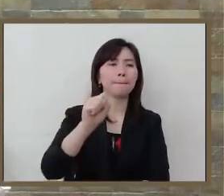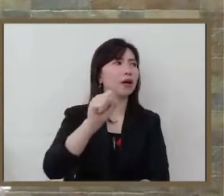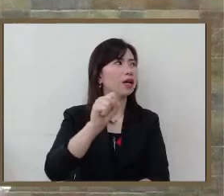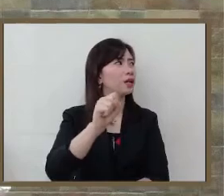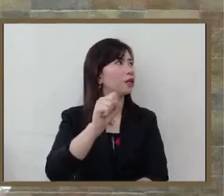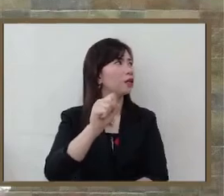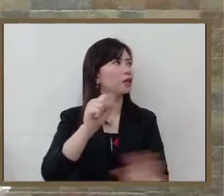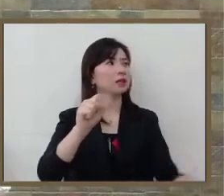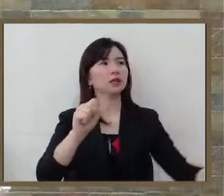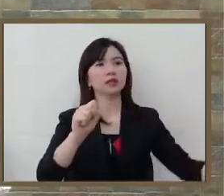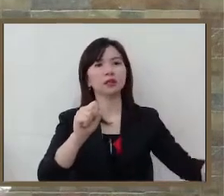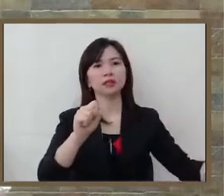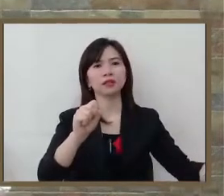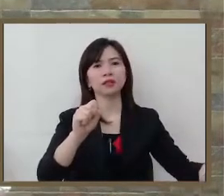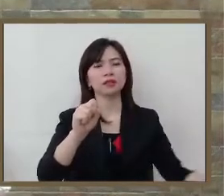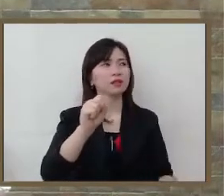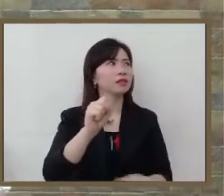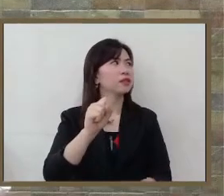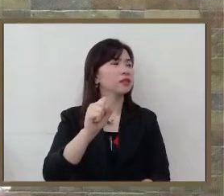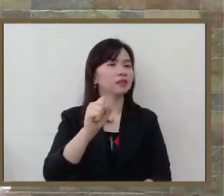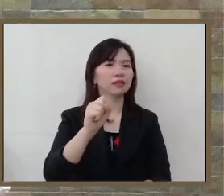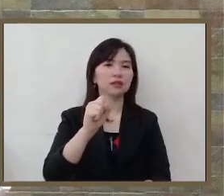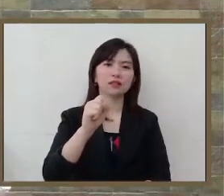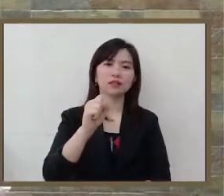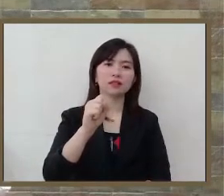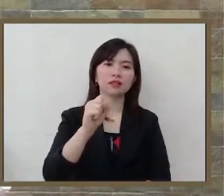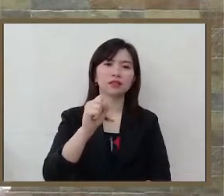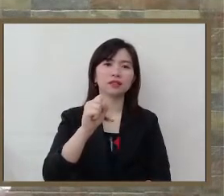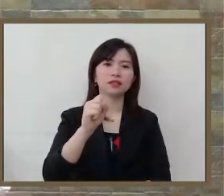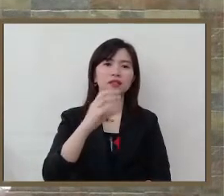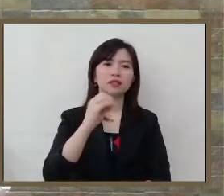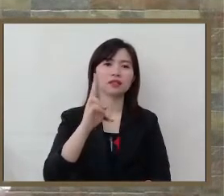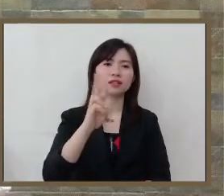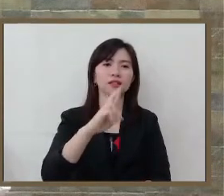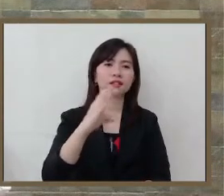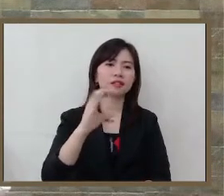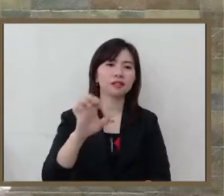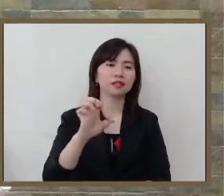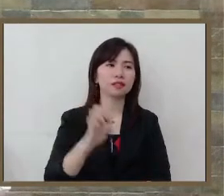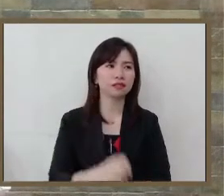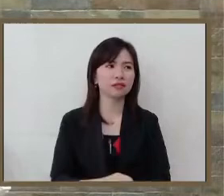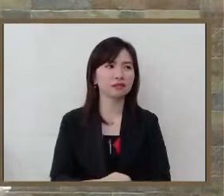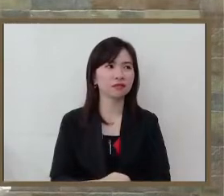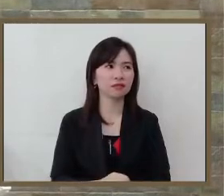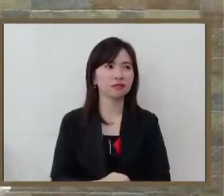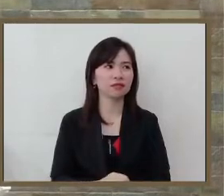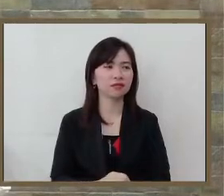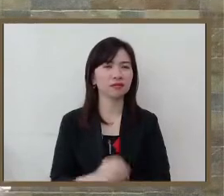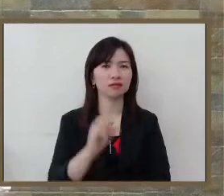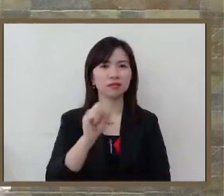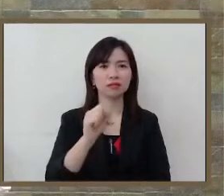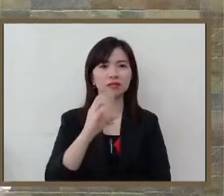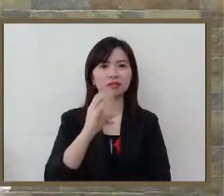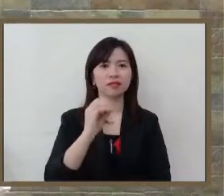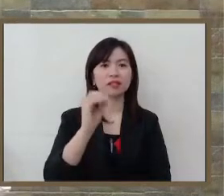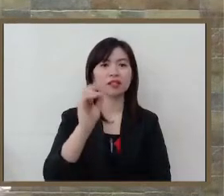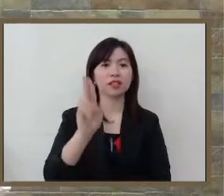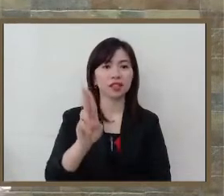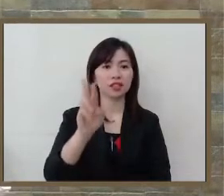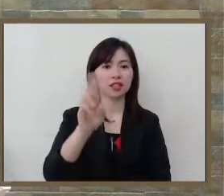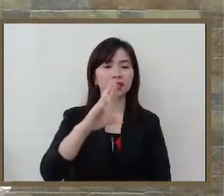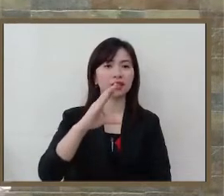food. It can be the source of medicine. And every time, for example, yun po ang sinabi ko, and